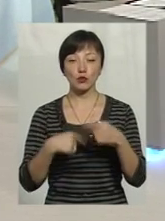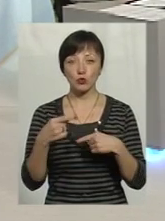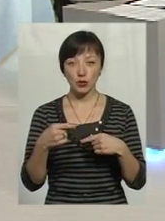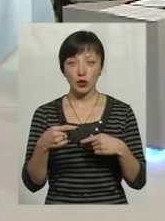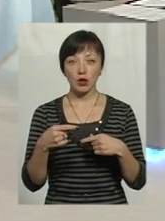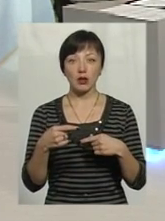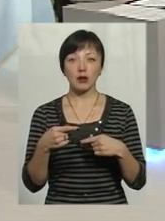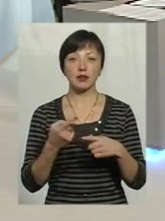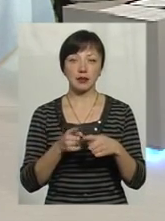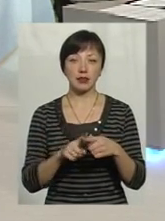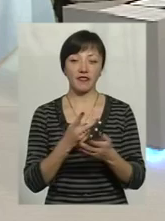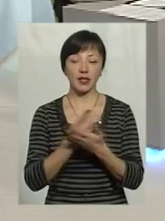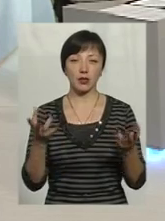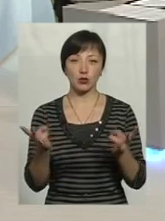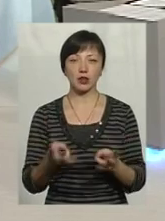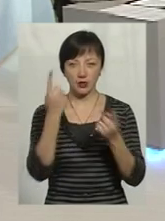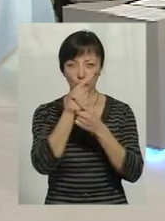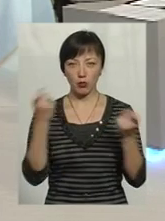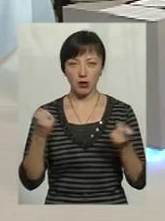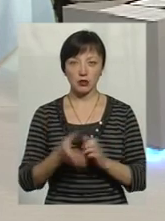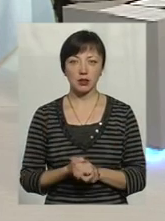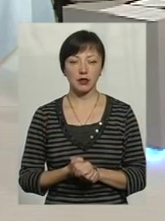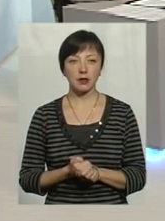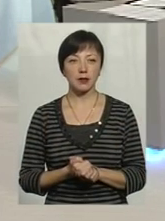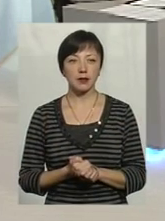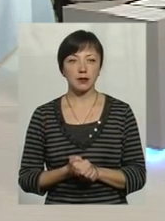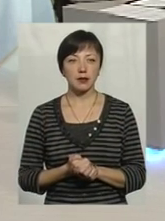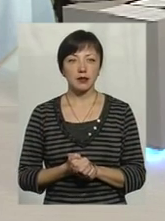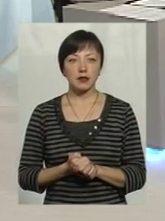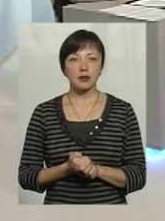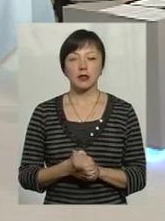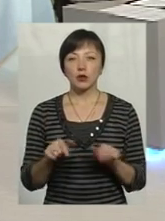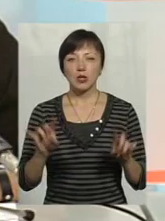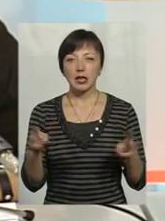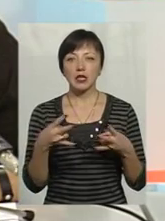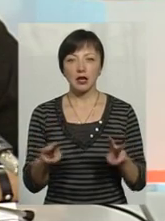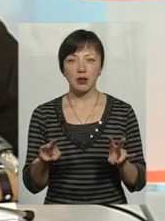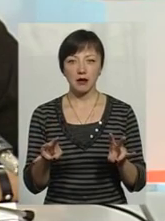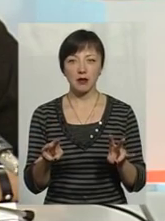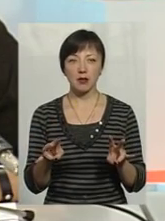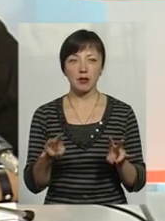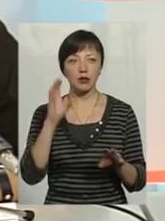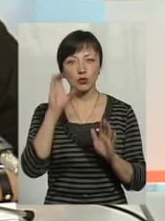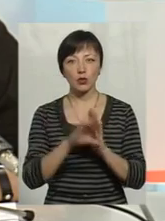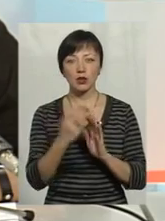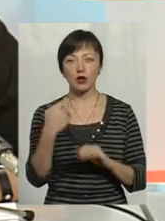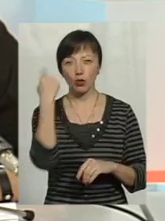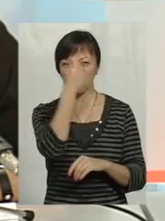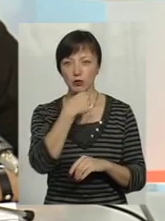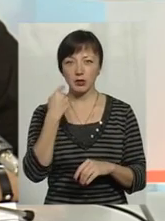правового регулювання і відкритості інформації щодо державних службовців. І тут не треба йти на поводу того, що це якісь їхні особисті